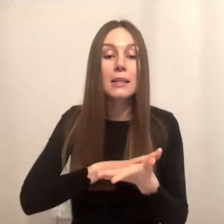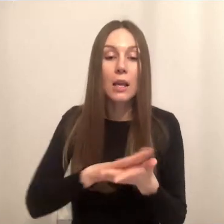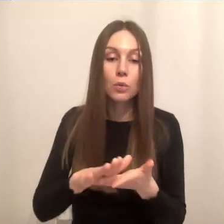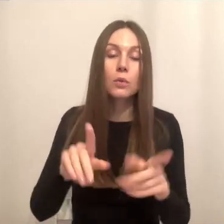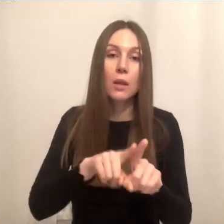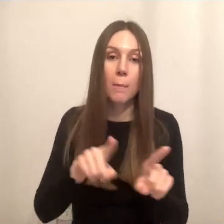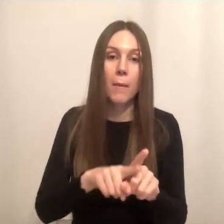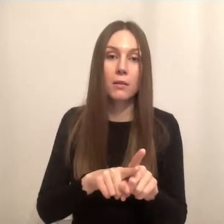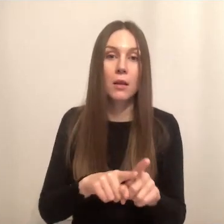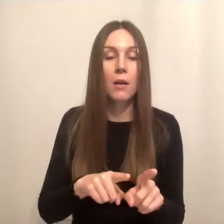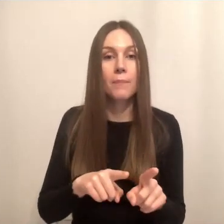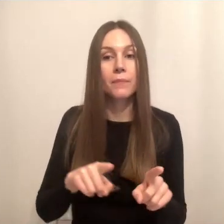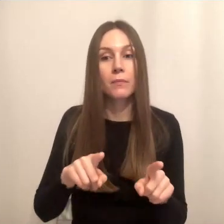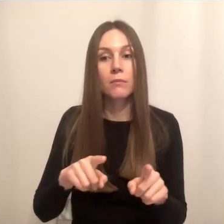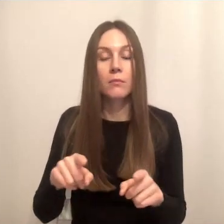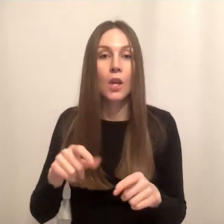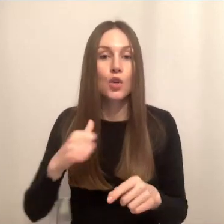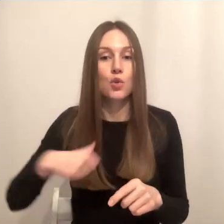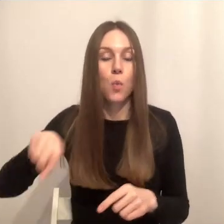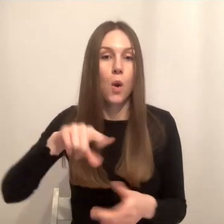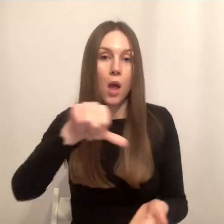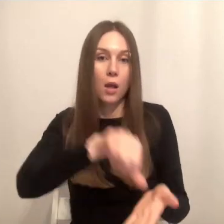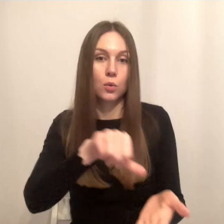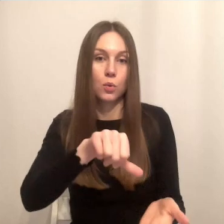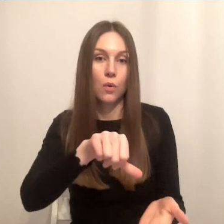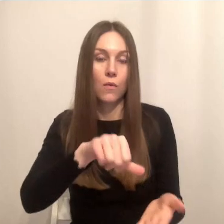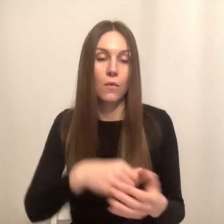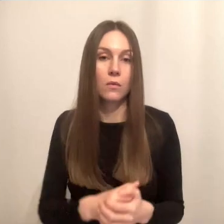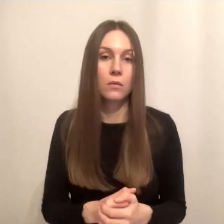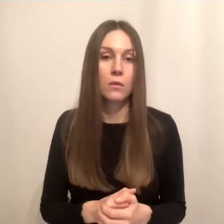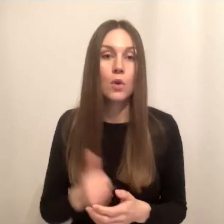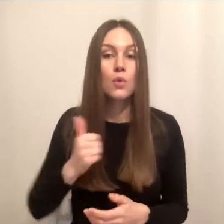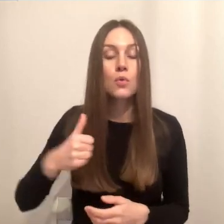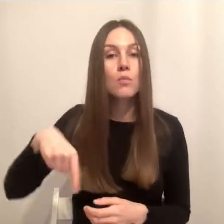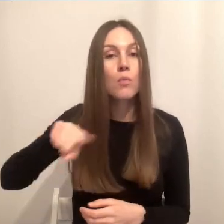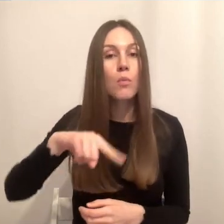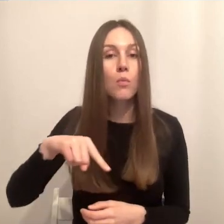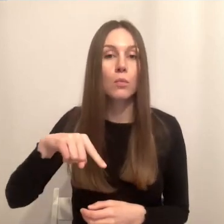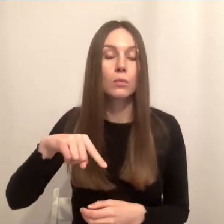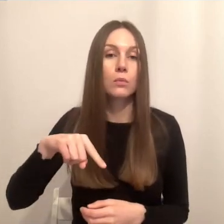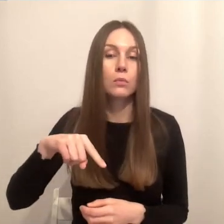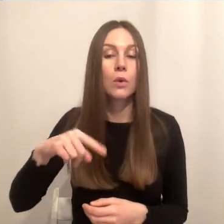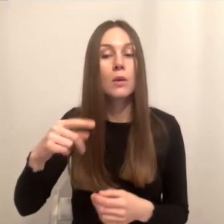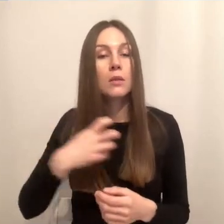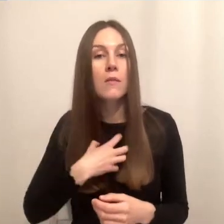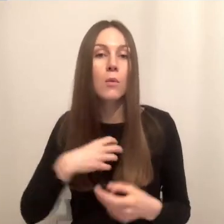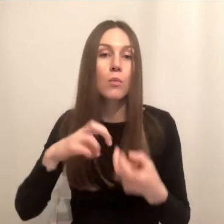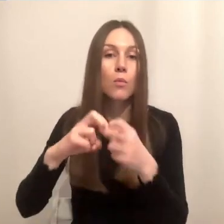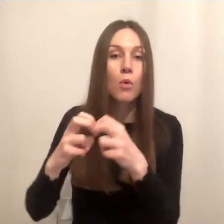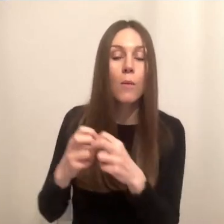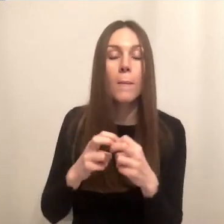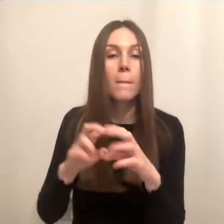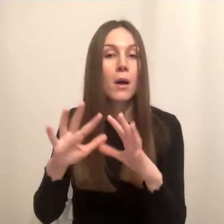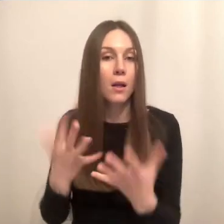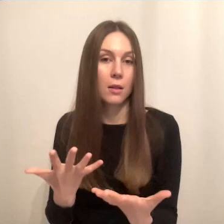kaip specialistai, į jų santykis žmonių atžvilgių, į žmonėms rūpimas problemas. Manau, čia